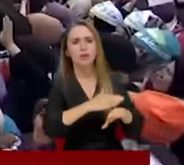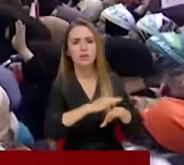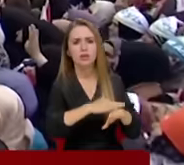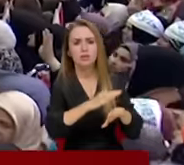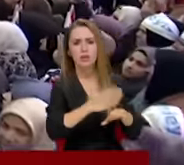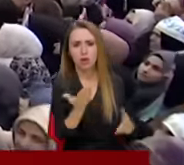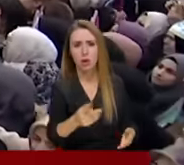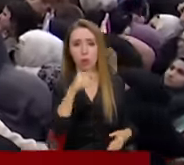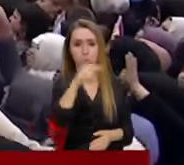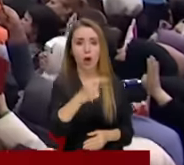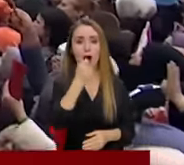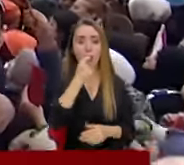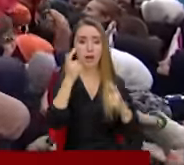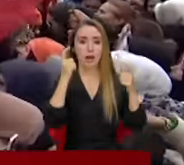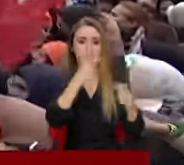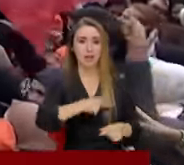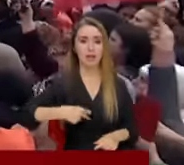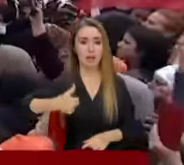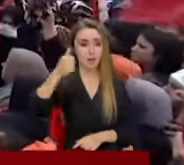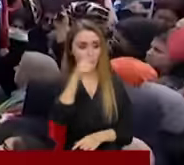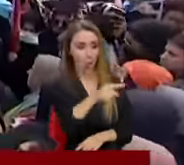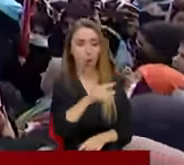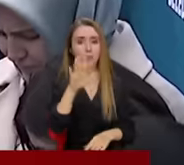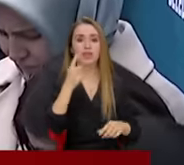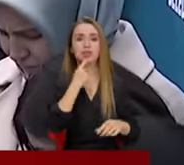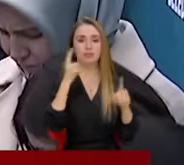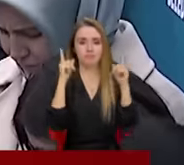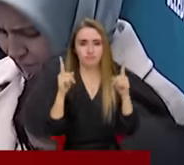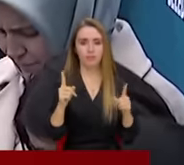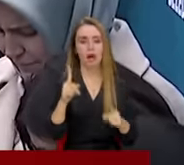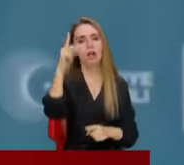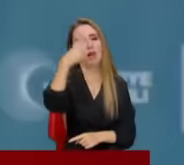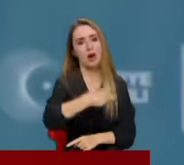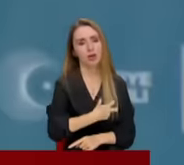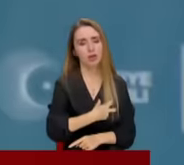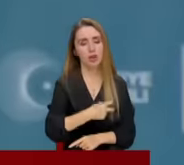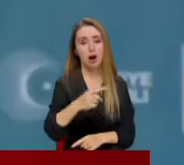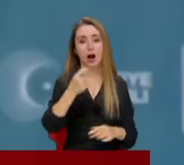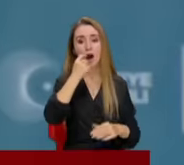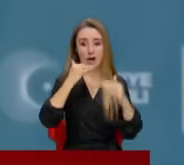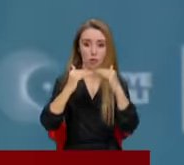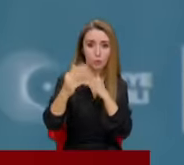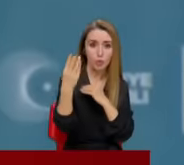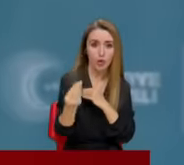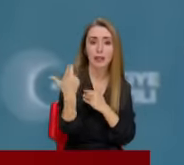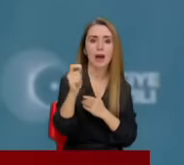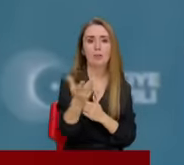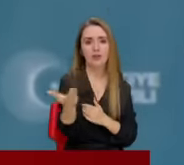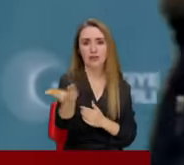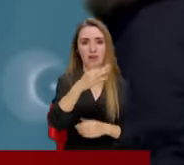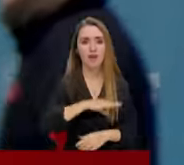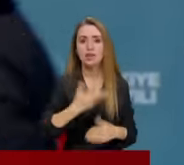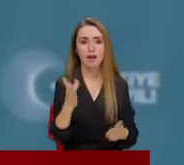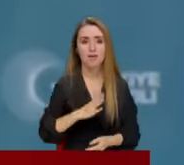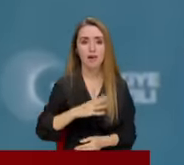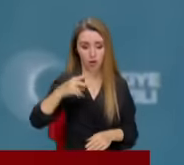ya? Mevcut Ankara Belediye Başkanı şu 5 yılda Allah aşkına siz Ankaralılar olarak ne yaptı ya?